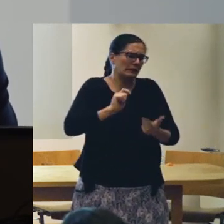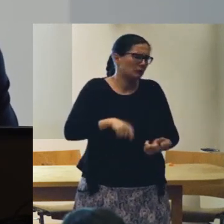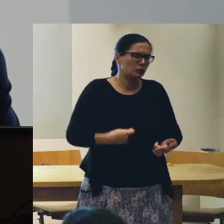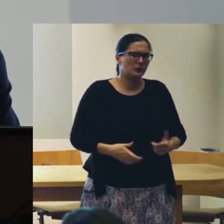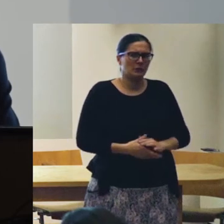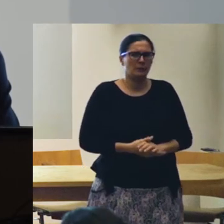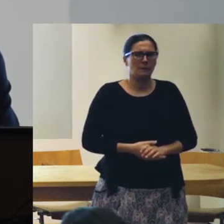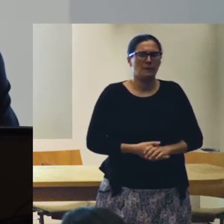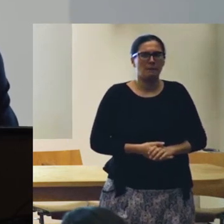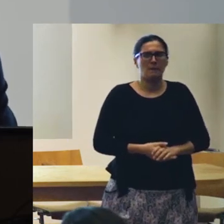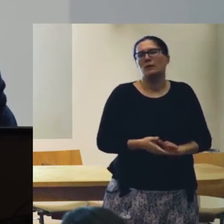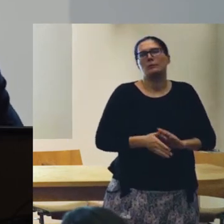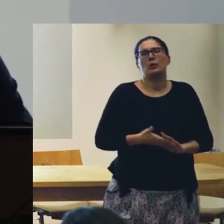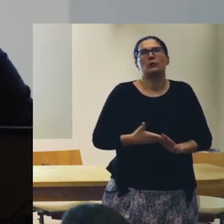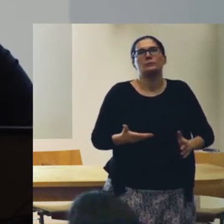jako nějaká